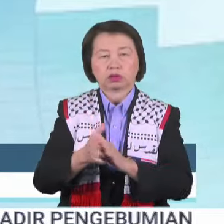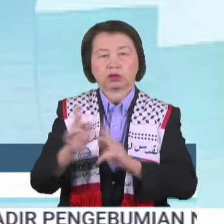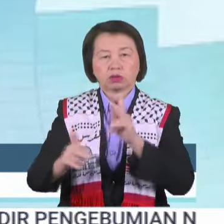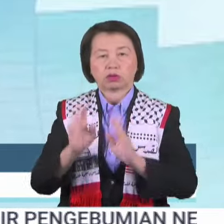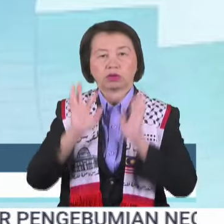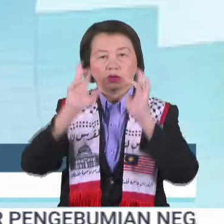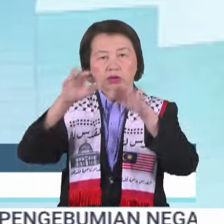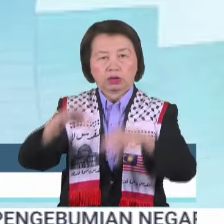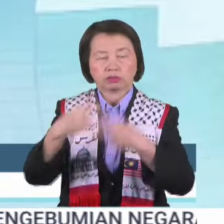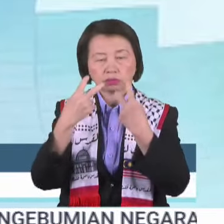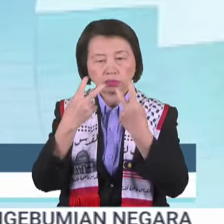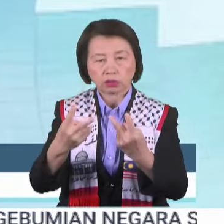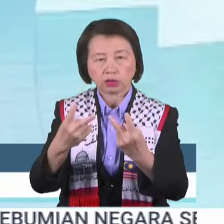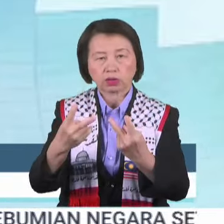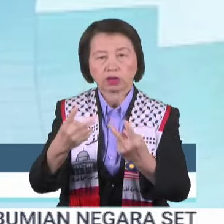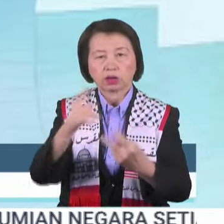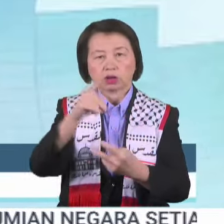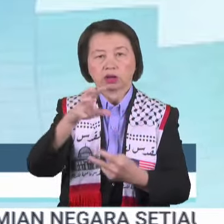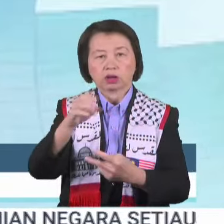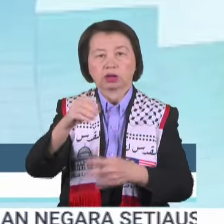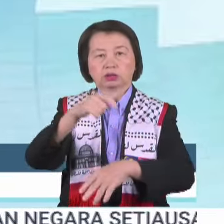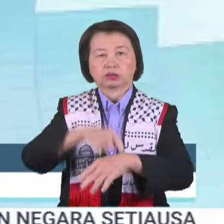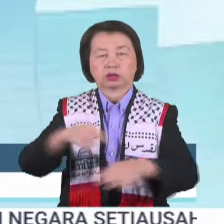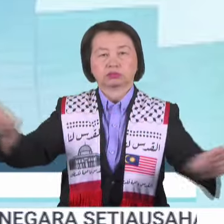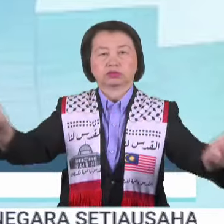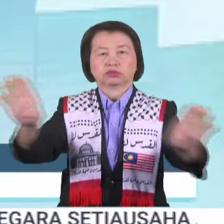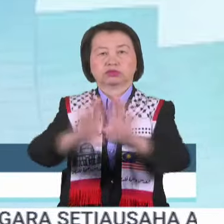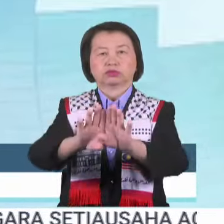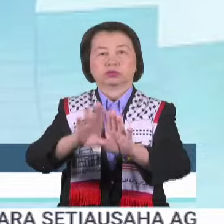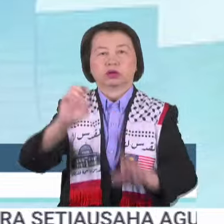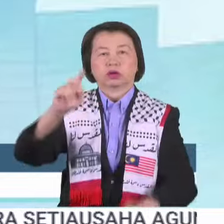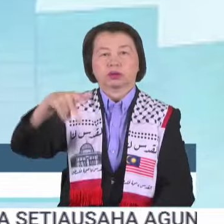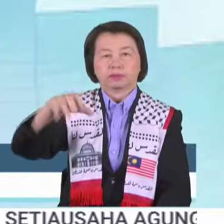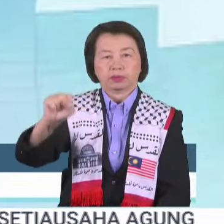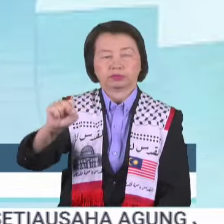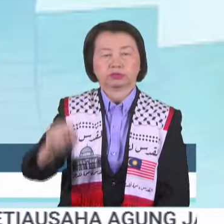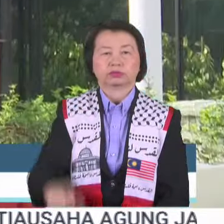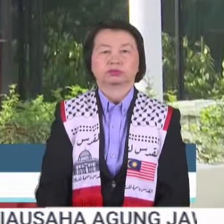tarikan orang ramai melihat haiwan ketika zoo menutup waktu operasi.